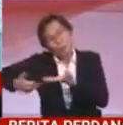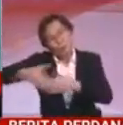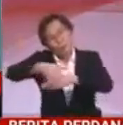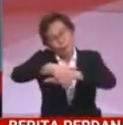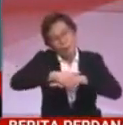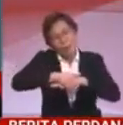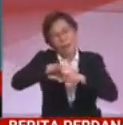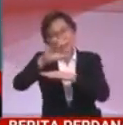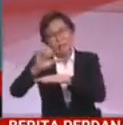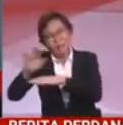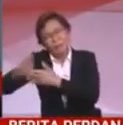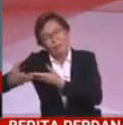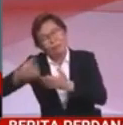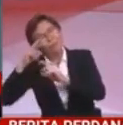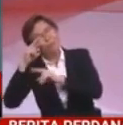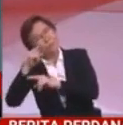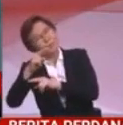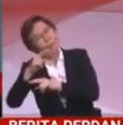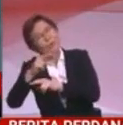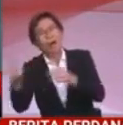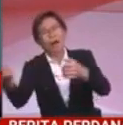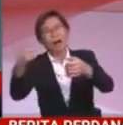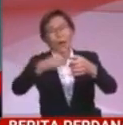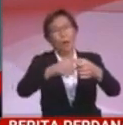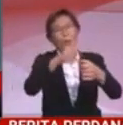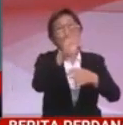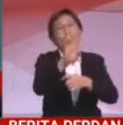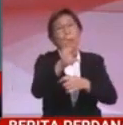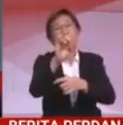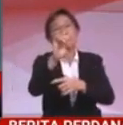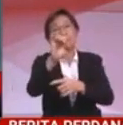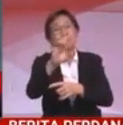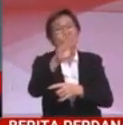dan Kesatuan Eropah EU berhubung Brexit.